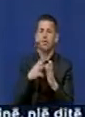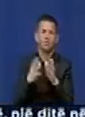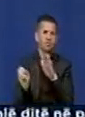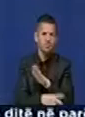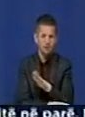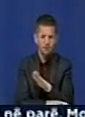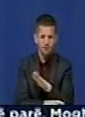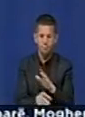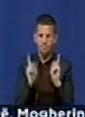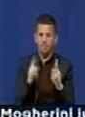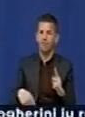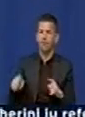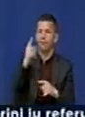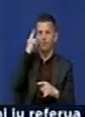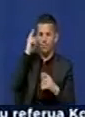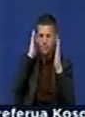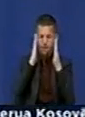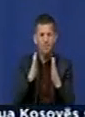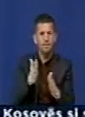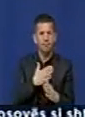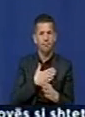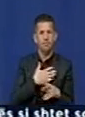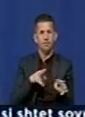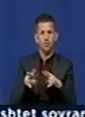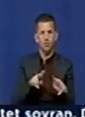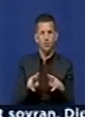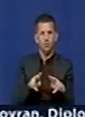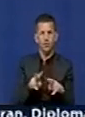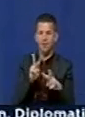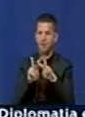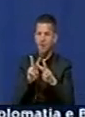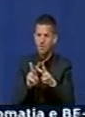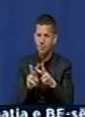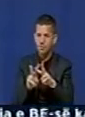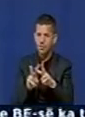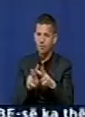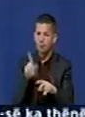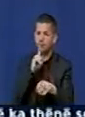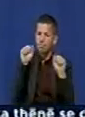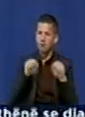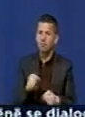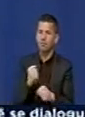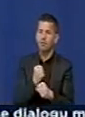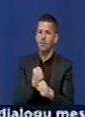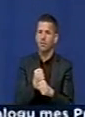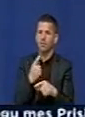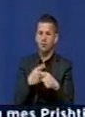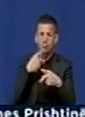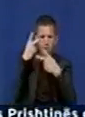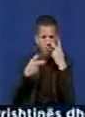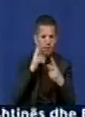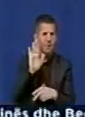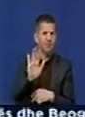babasa. Ne duhet të kemi pashtu besimin e plotë të prokurorit Williamson në seriozitetin e punës së tij dhe në ekspertizën e